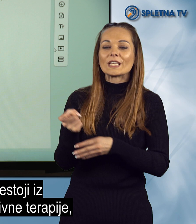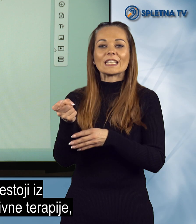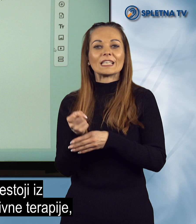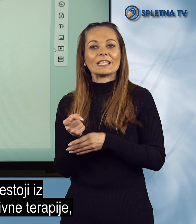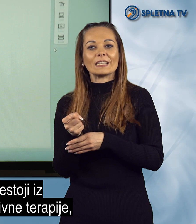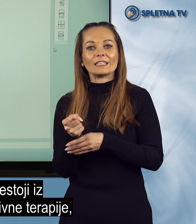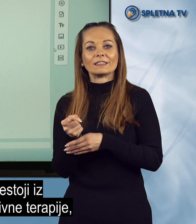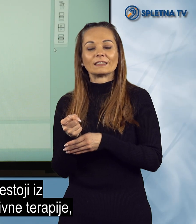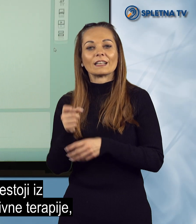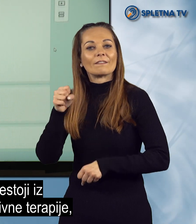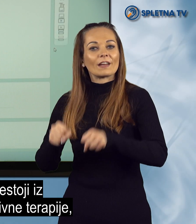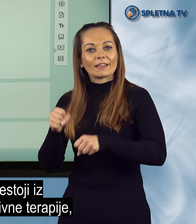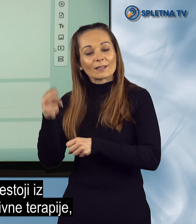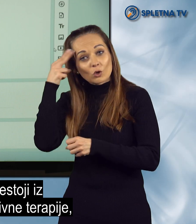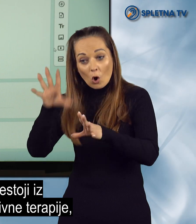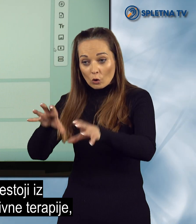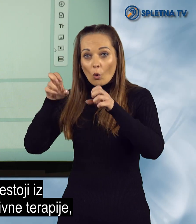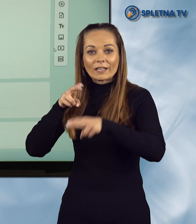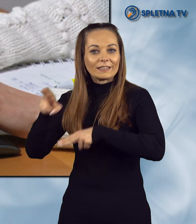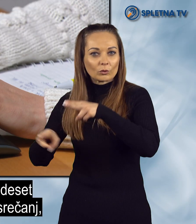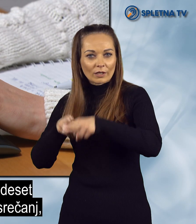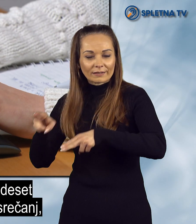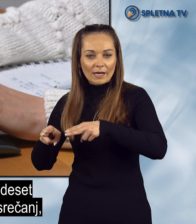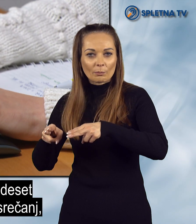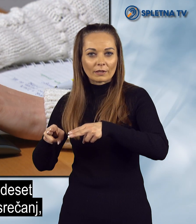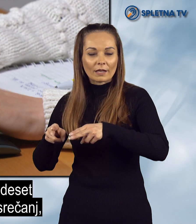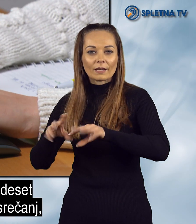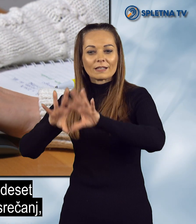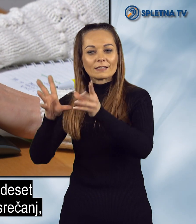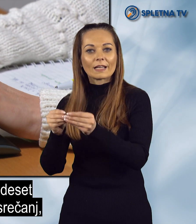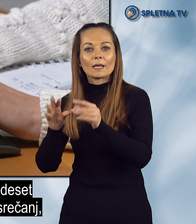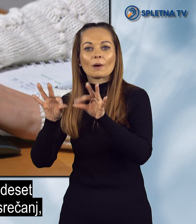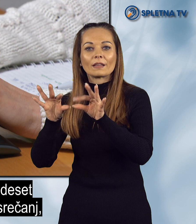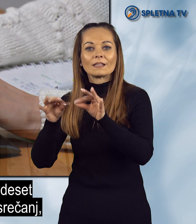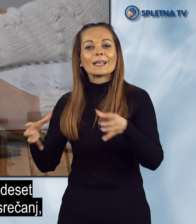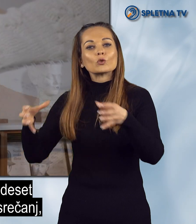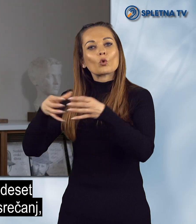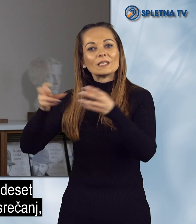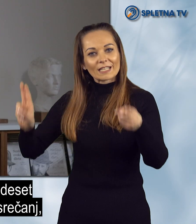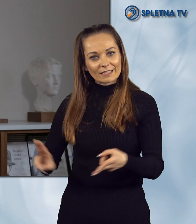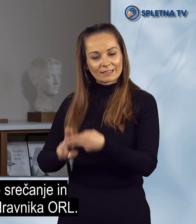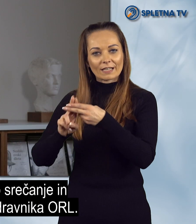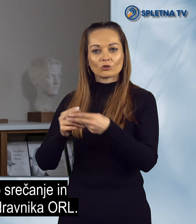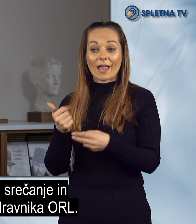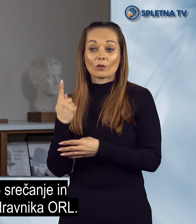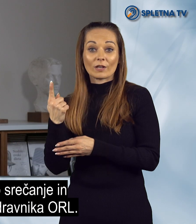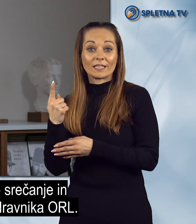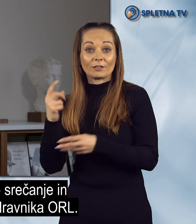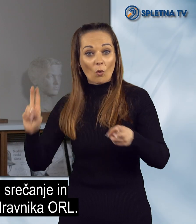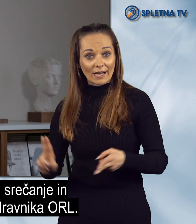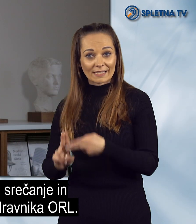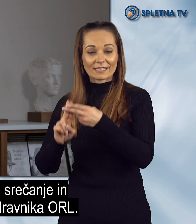iz vedenjsko-kognitivne terapije, ki zajema 10 skupinskih srečanj, eno